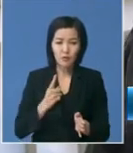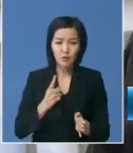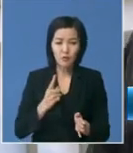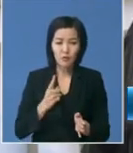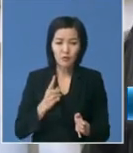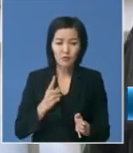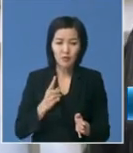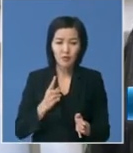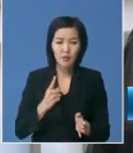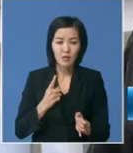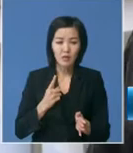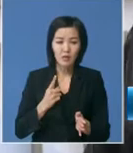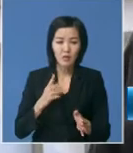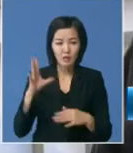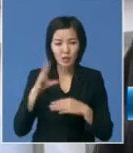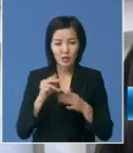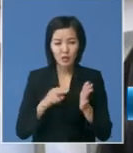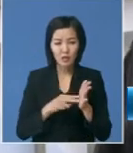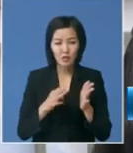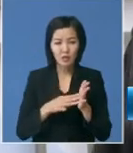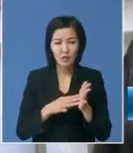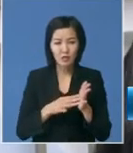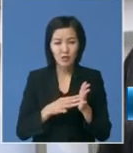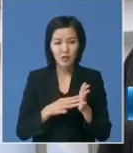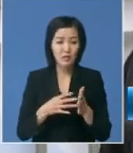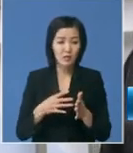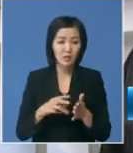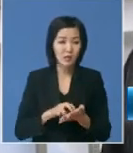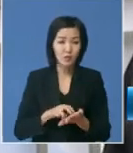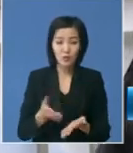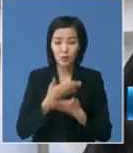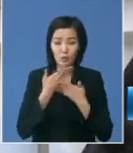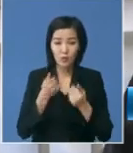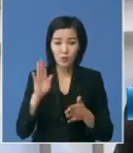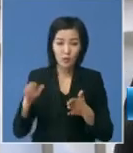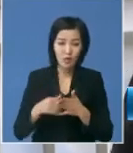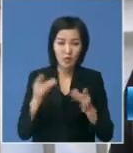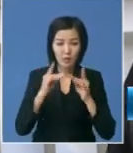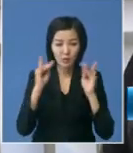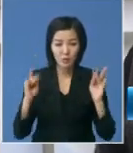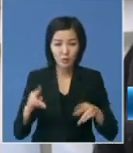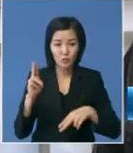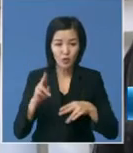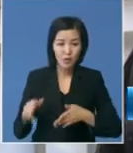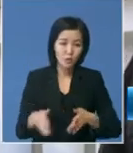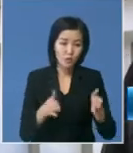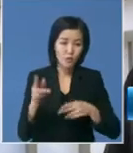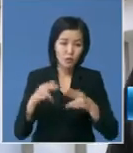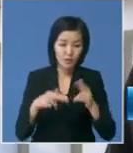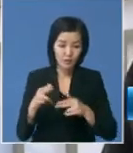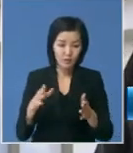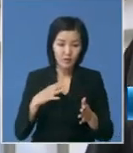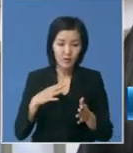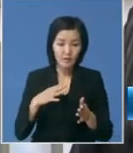кешке жақын сағат 7:30-8:00. Ал енді әзірде бізде қорқыныш жоқ. Өткен бізде жаңадан жол салынды. Мына